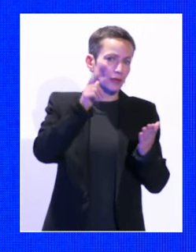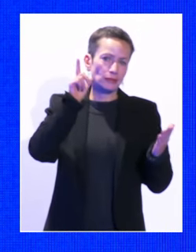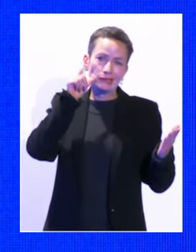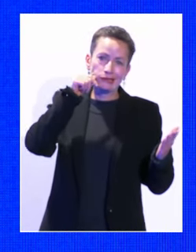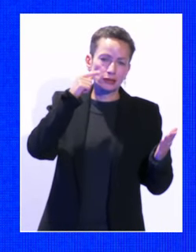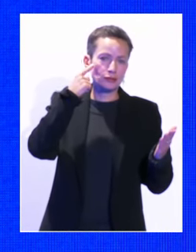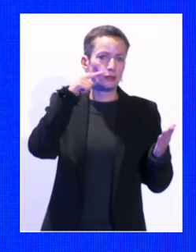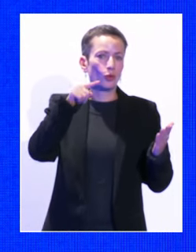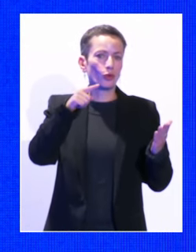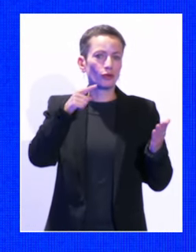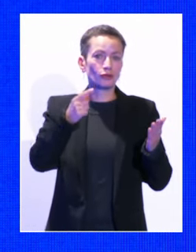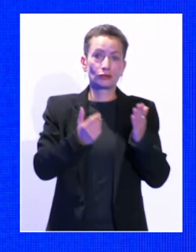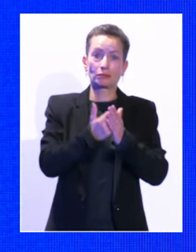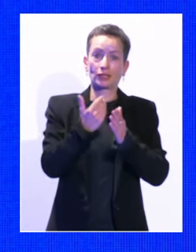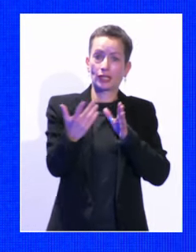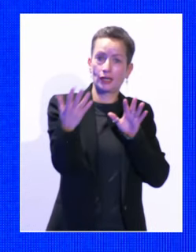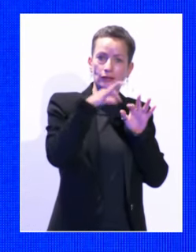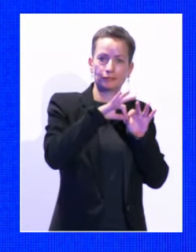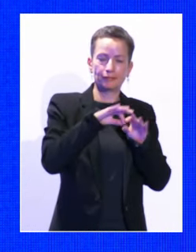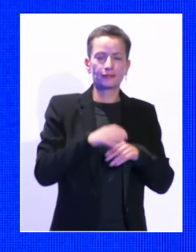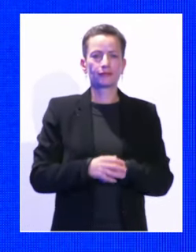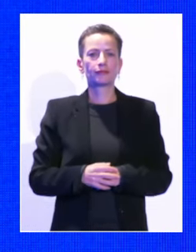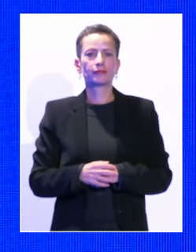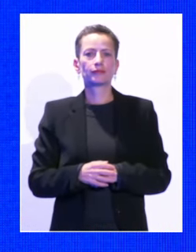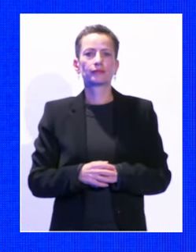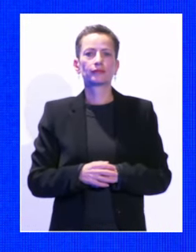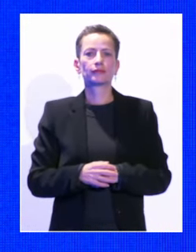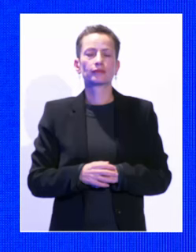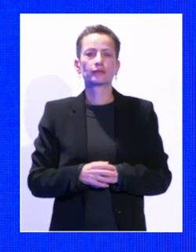pour être avec nous ce matin.